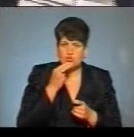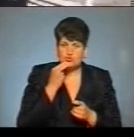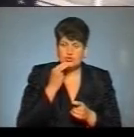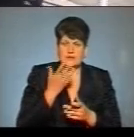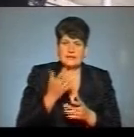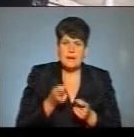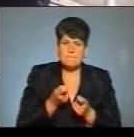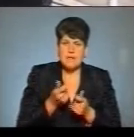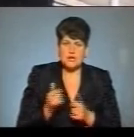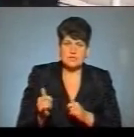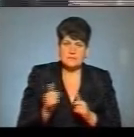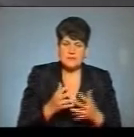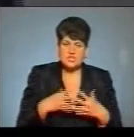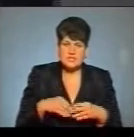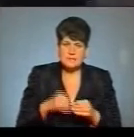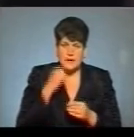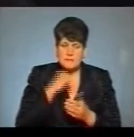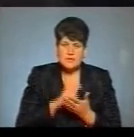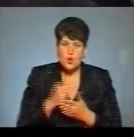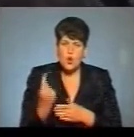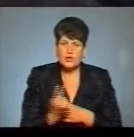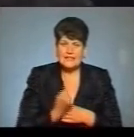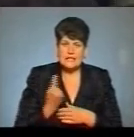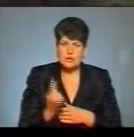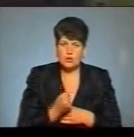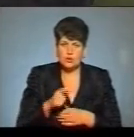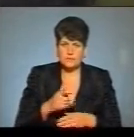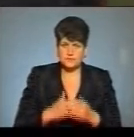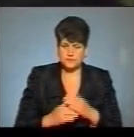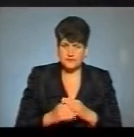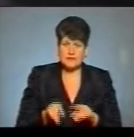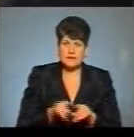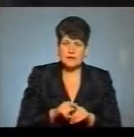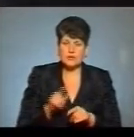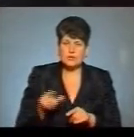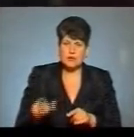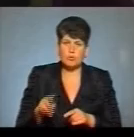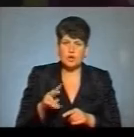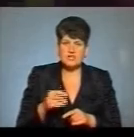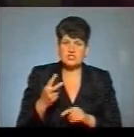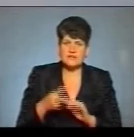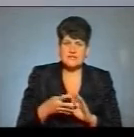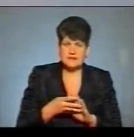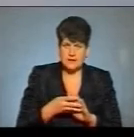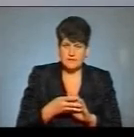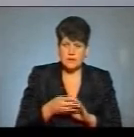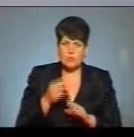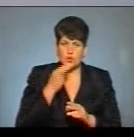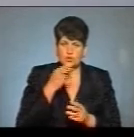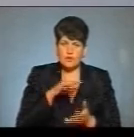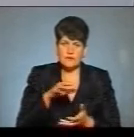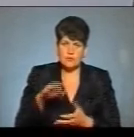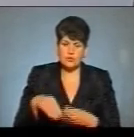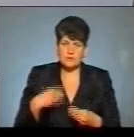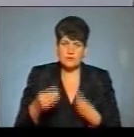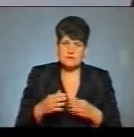для малозабезпечених сімей, пенсіонерів, одиноких та людей з інвалідністю. Таких жителів у Плотичі 29. Продуктові набори для них